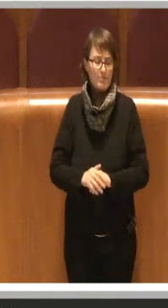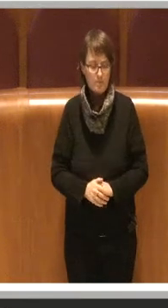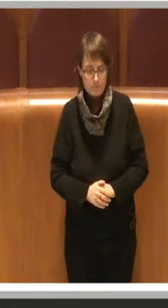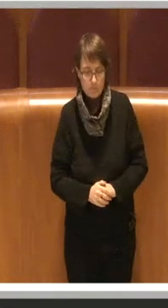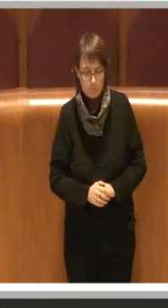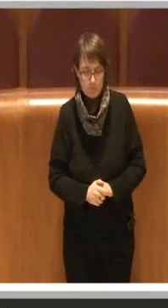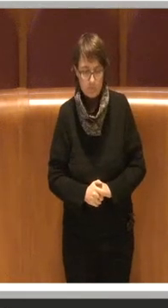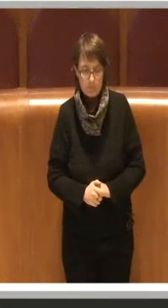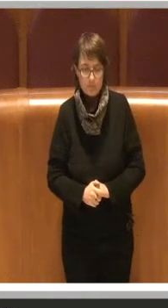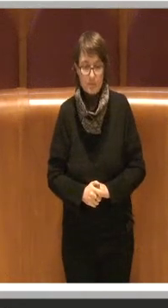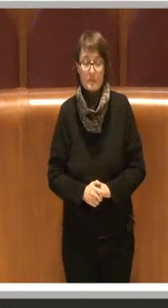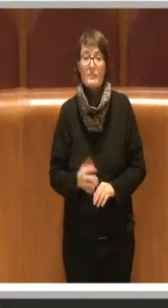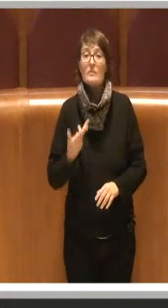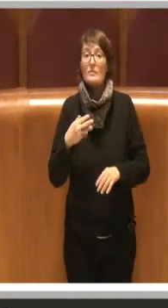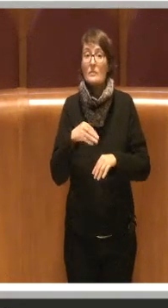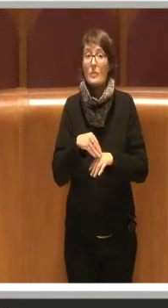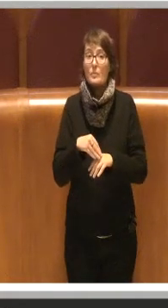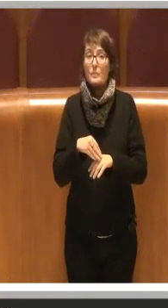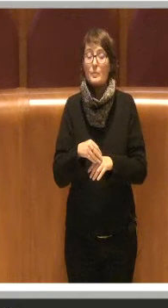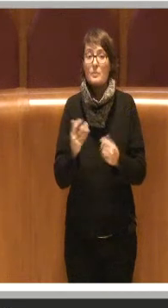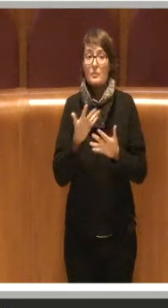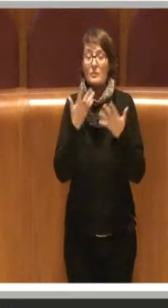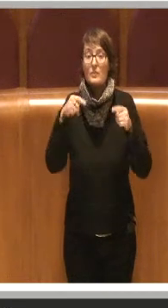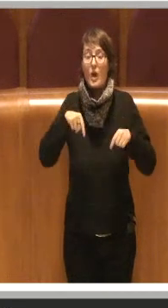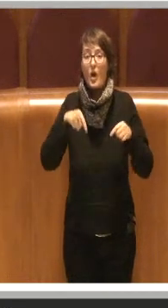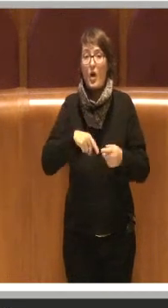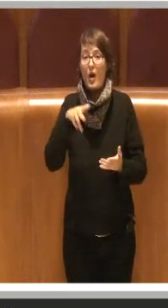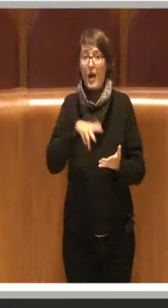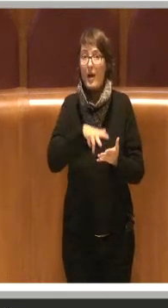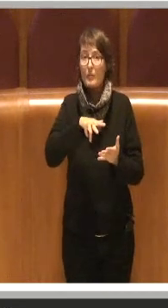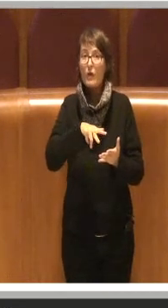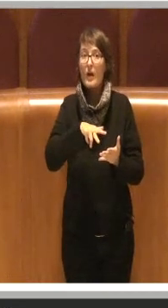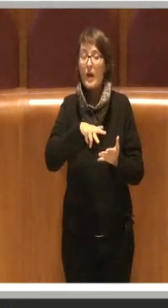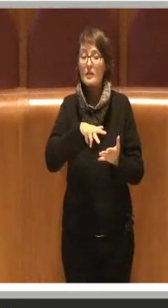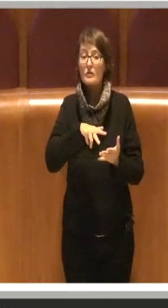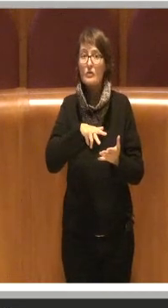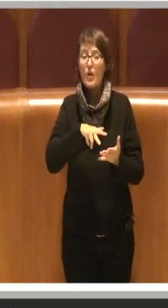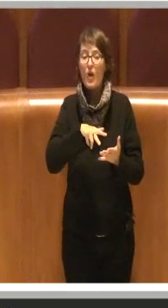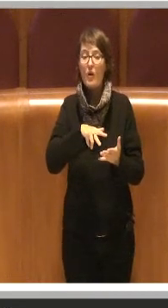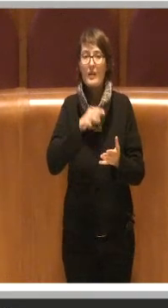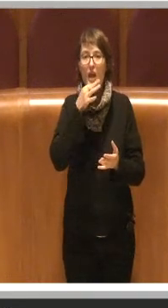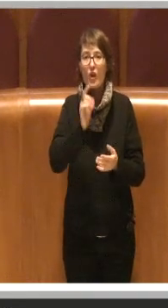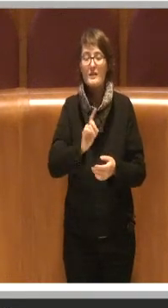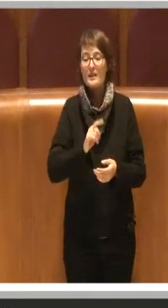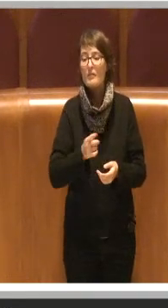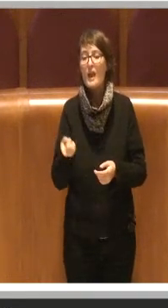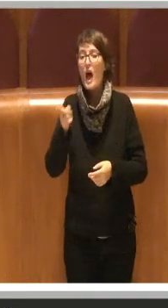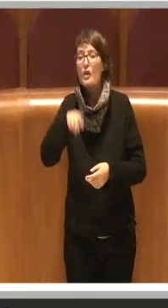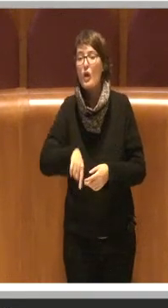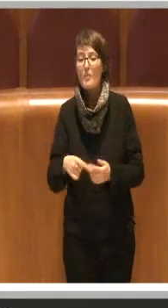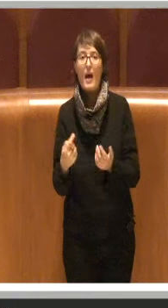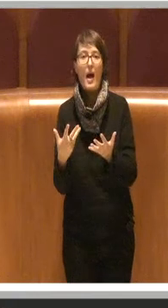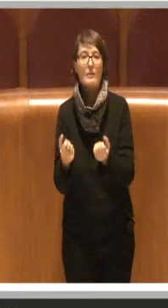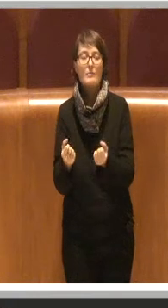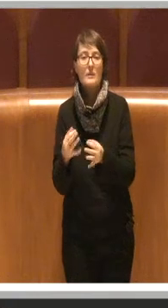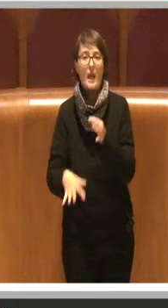E inoltre aggiungo che ovviamente la sua approvazione oggi non sarà direttamente, come dire, attuativo domani. Come abbiamo detto tante volte,